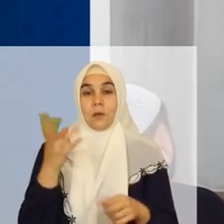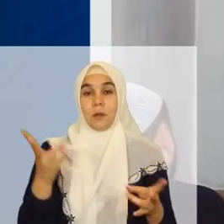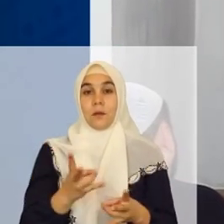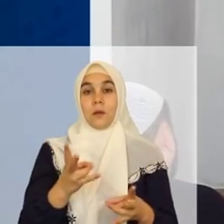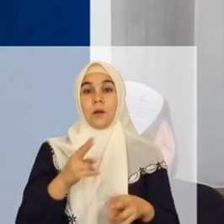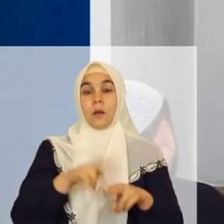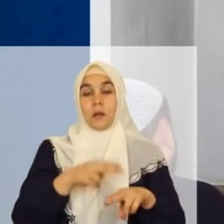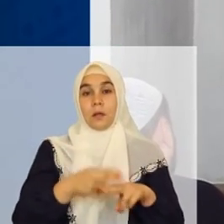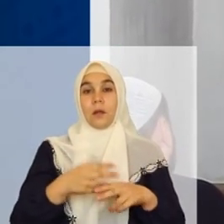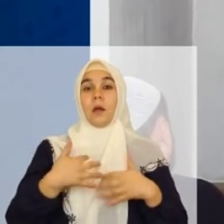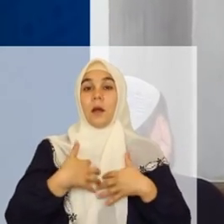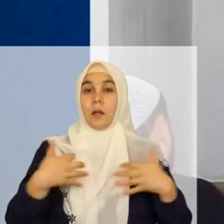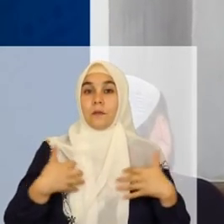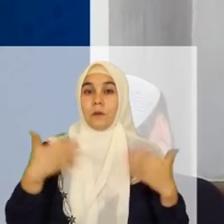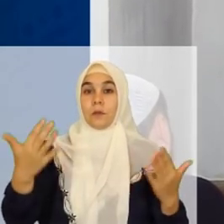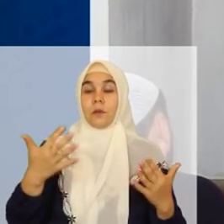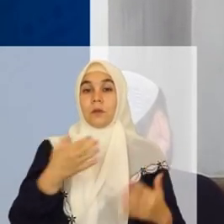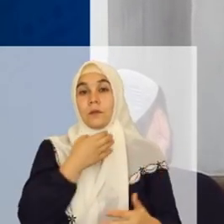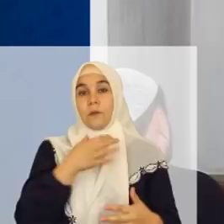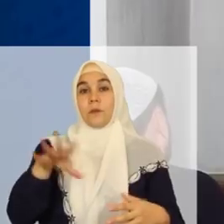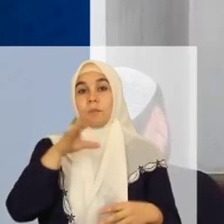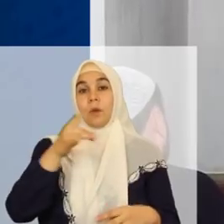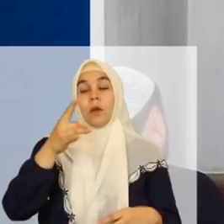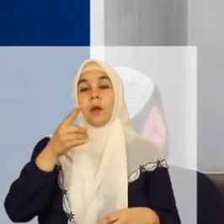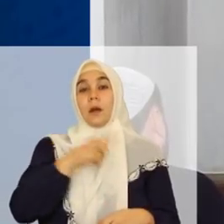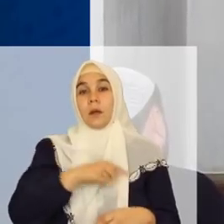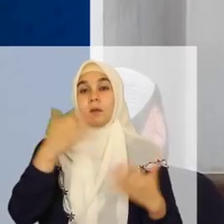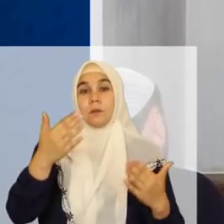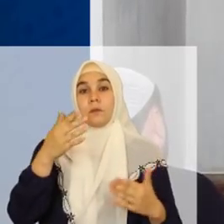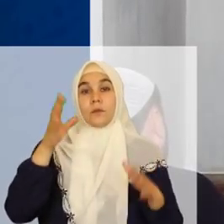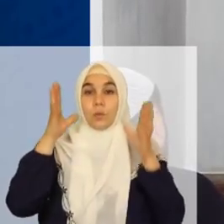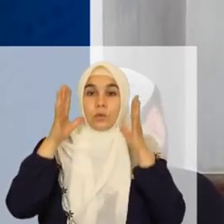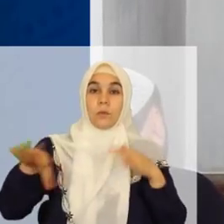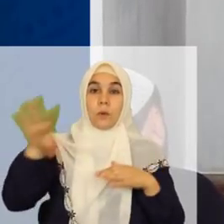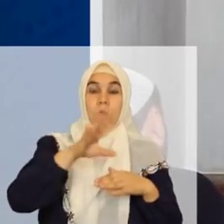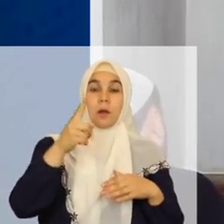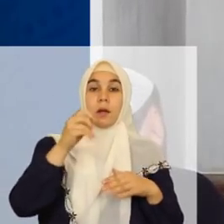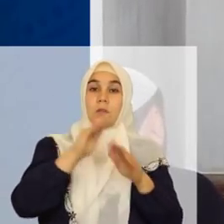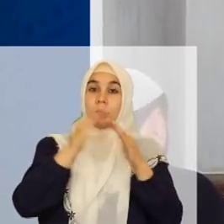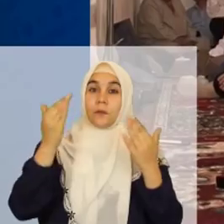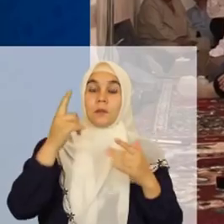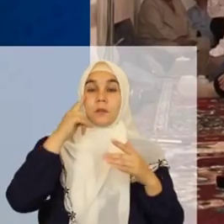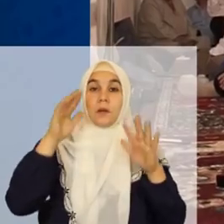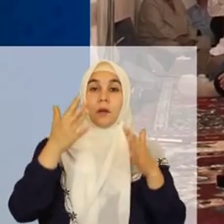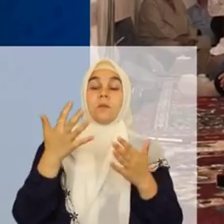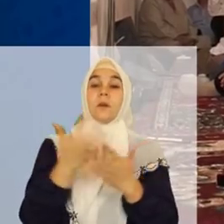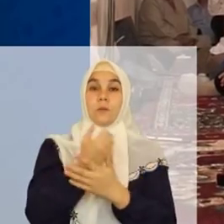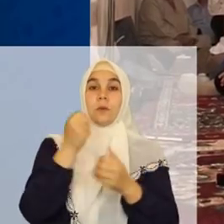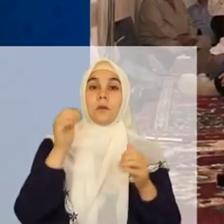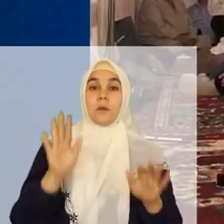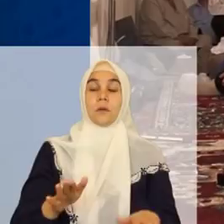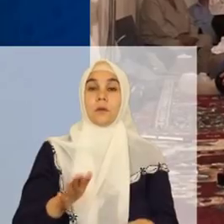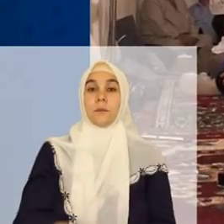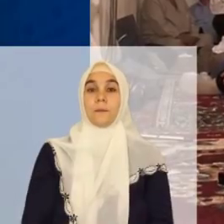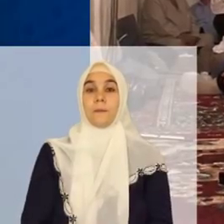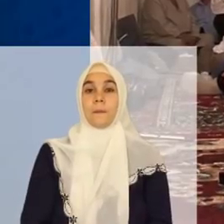Ana hayvonga nisbatan odob axloqi ham mu'min musulmonni haj paytida sayqal topadi.